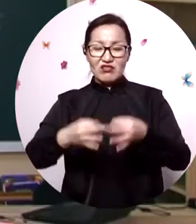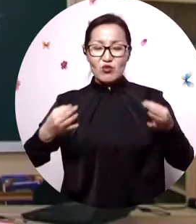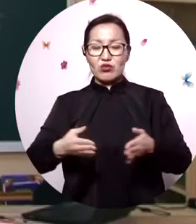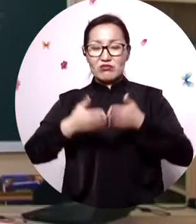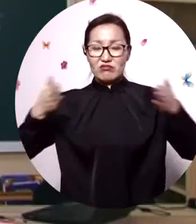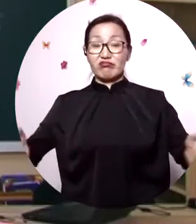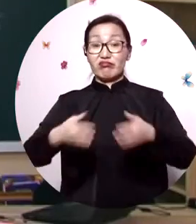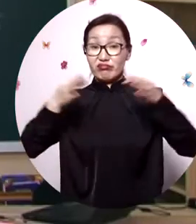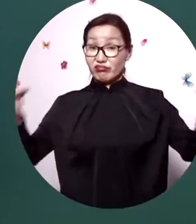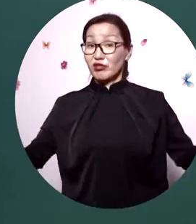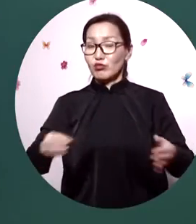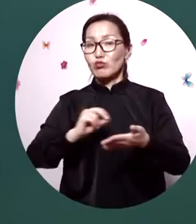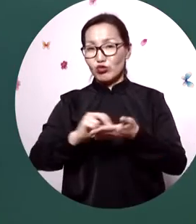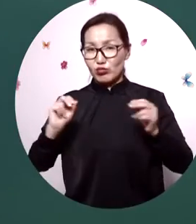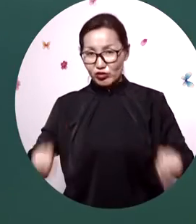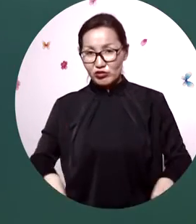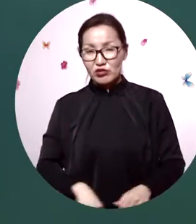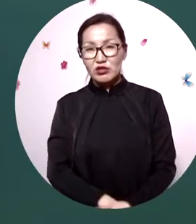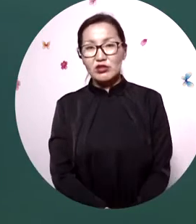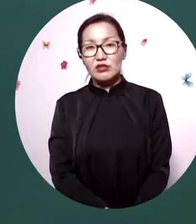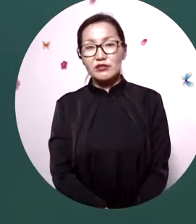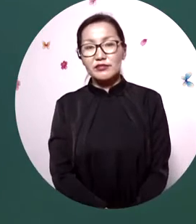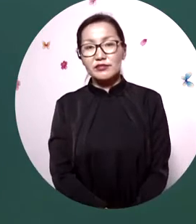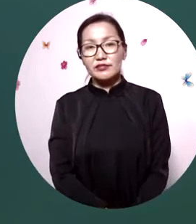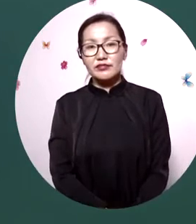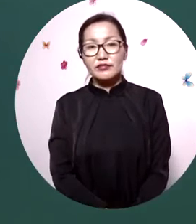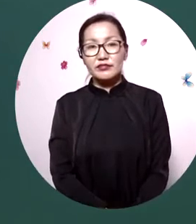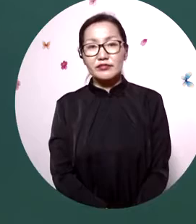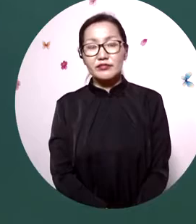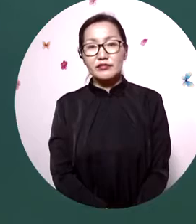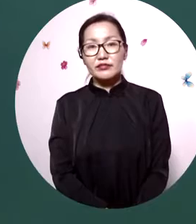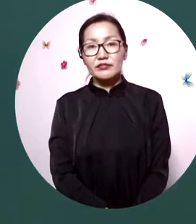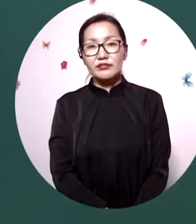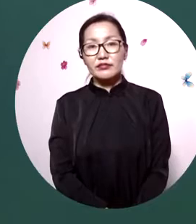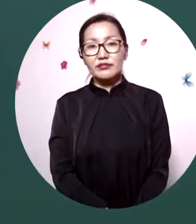өөрийгөө тайлбарладаг тийм үү? Өндөр болохыг хүсдэг байж болно тийм ээ? Манай хүүхдүүд.